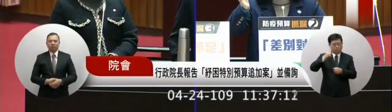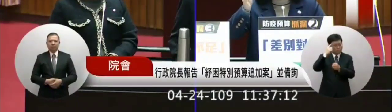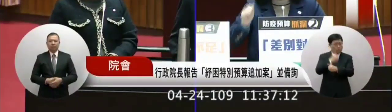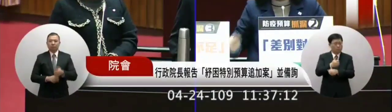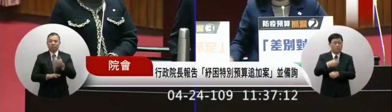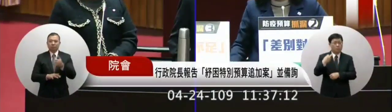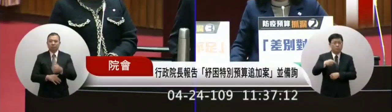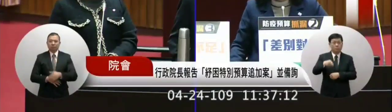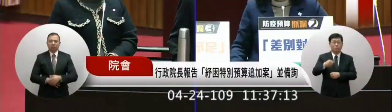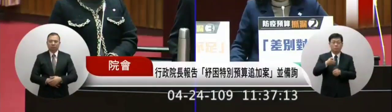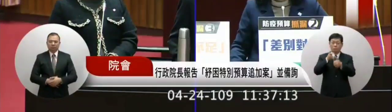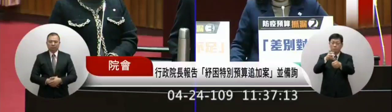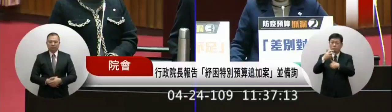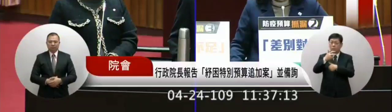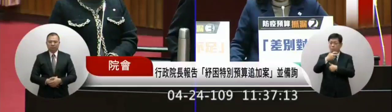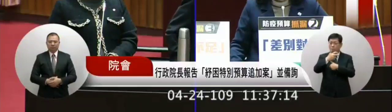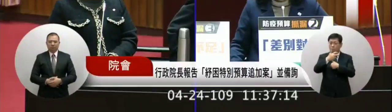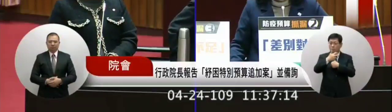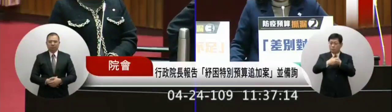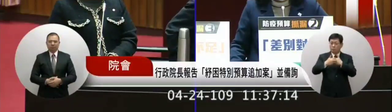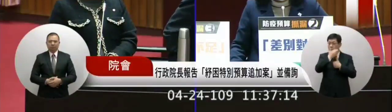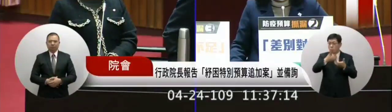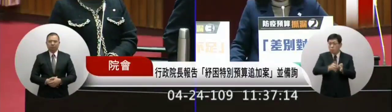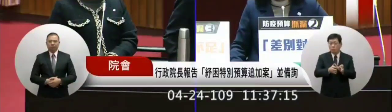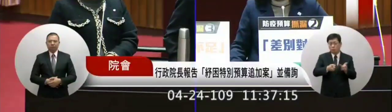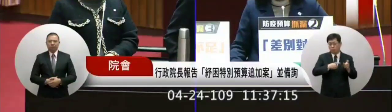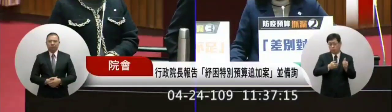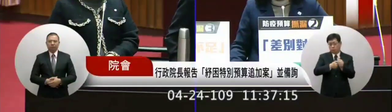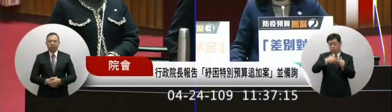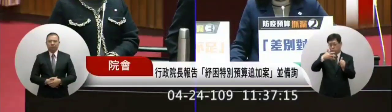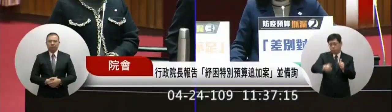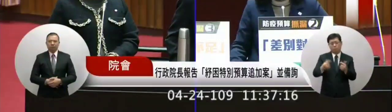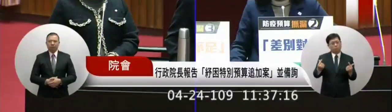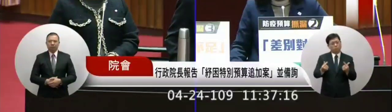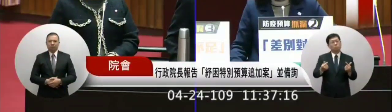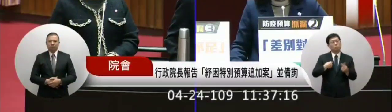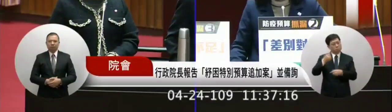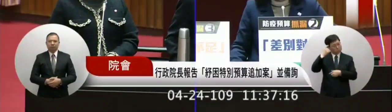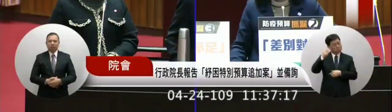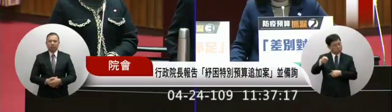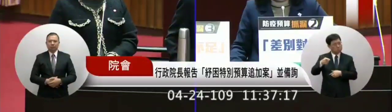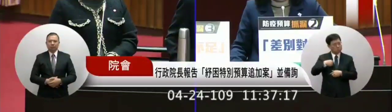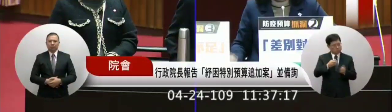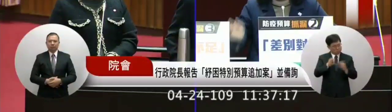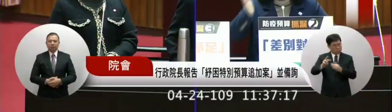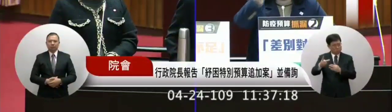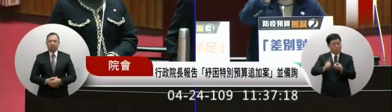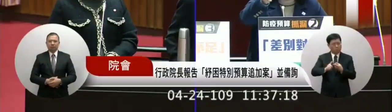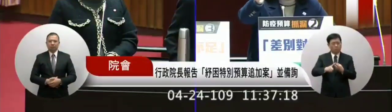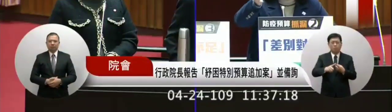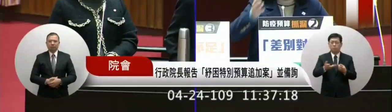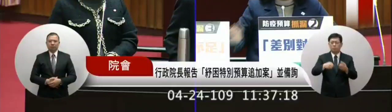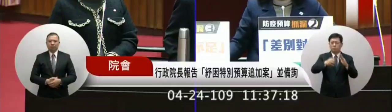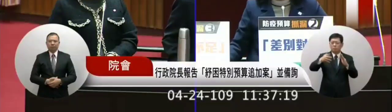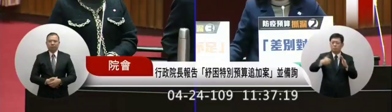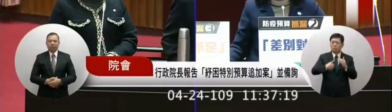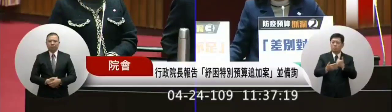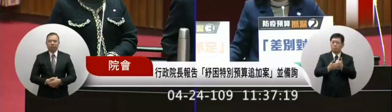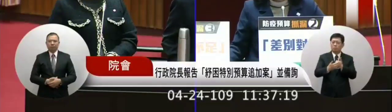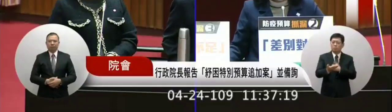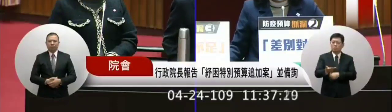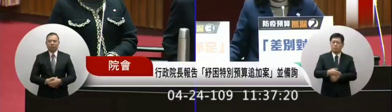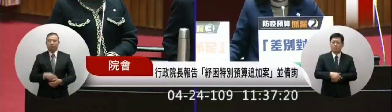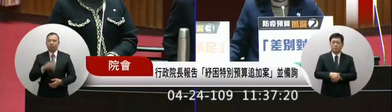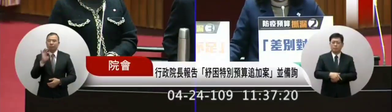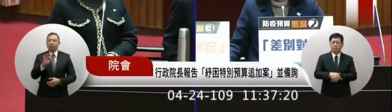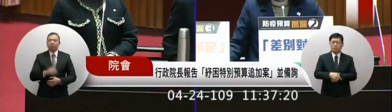时我在咨询这个卫福部的时候，卫福部的次长似乎也已经认为这是方向是对的，那是不是请院长部长一起？